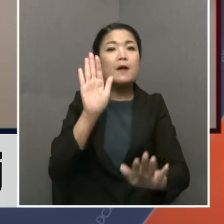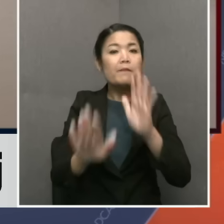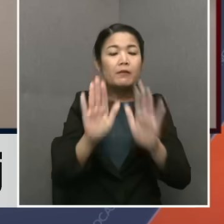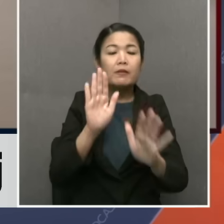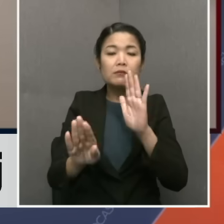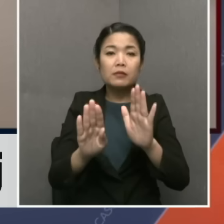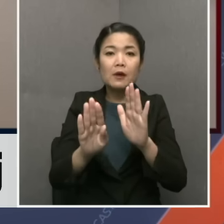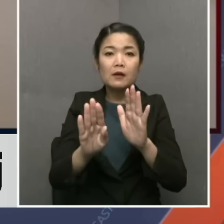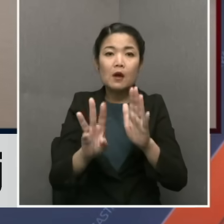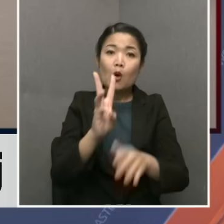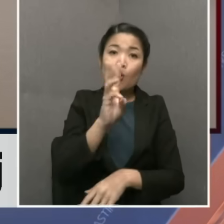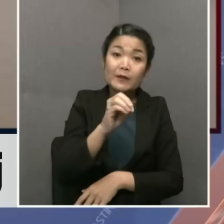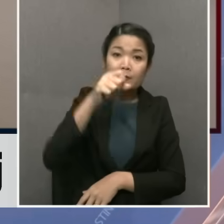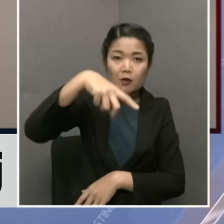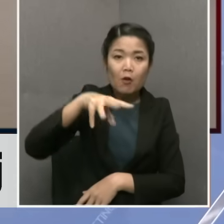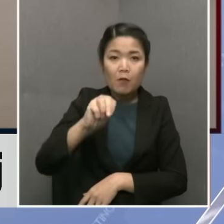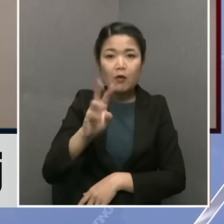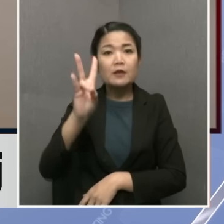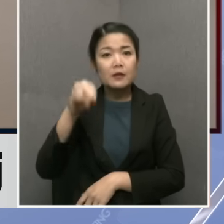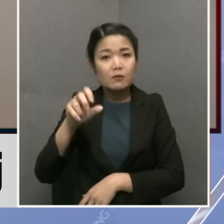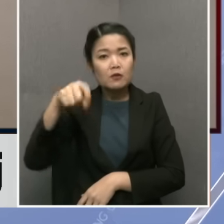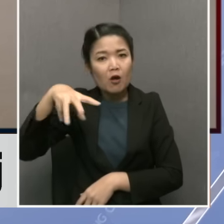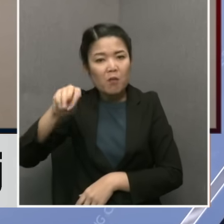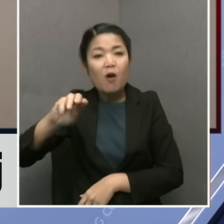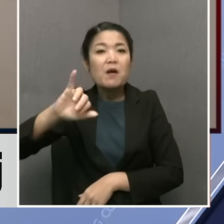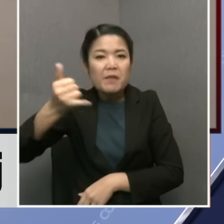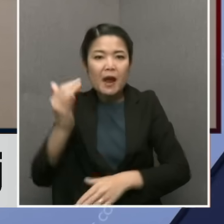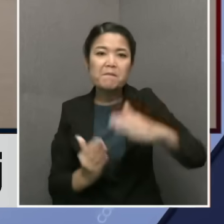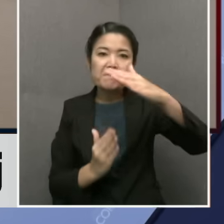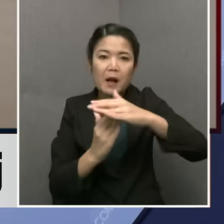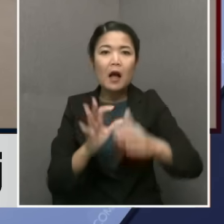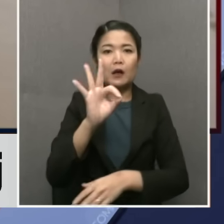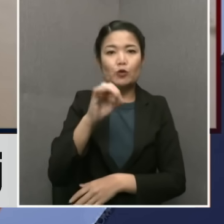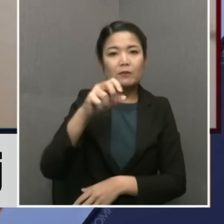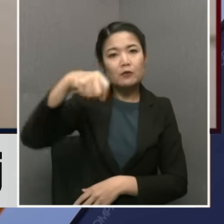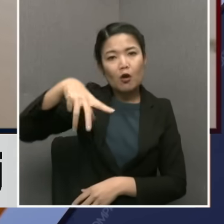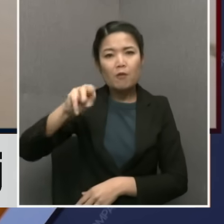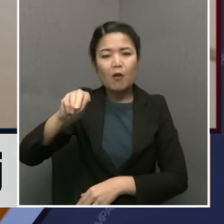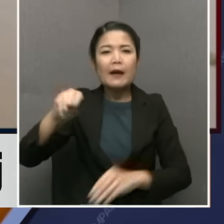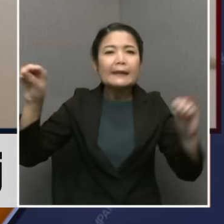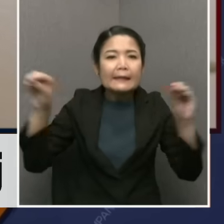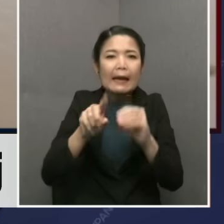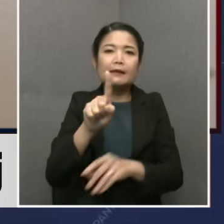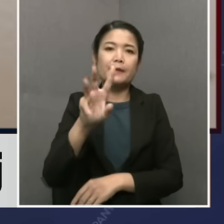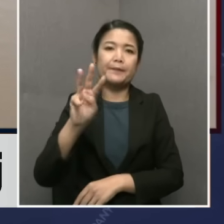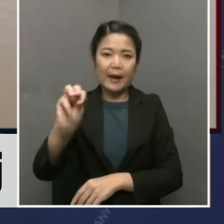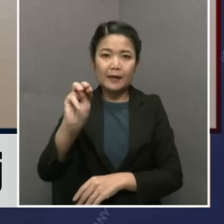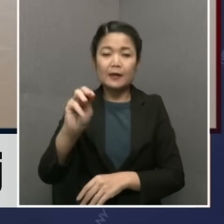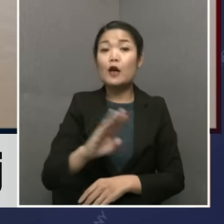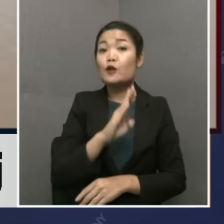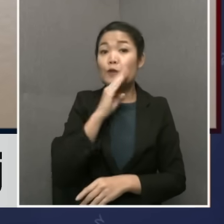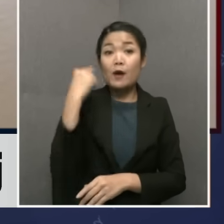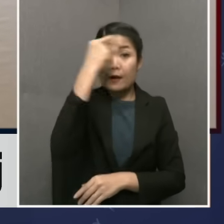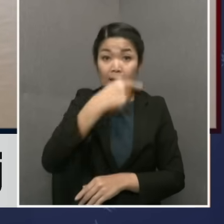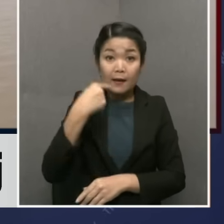เอ่อ 60ซม 70ซมไปจนกระทั่งถึงประมาณ 90ซมครับเกือบเมตร่ะครับเรียกว่าเกือบเมตรเพราะฉะนั้นคงต้อง